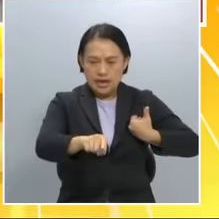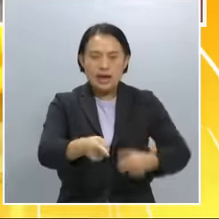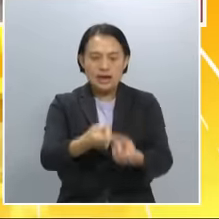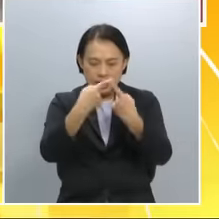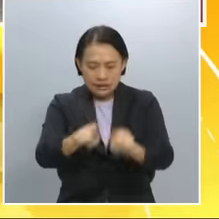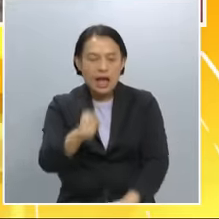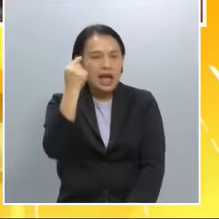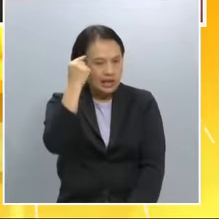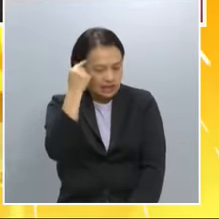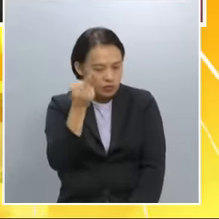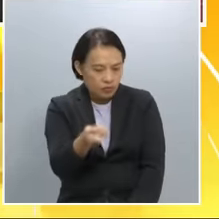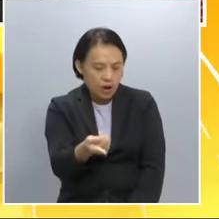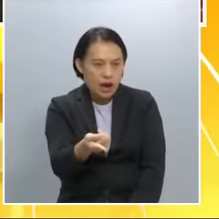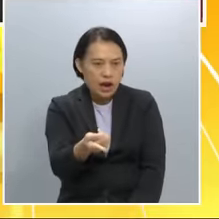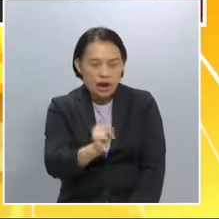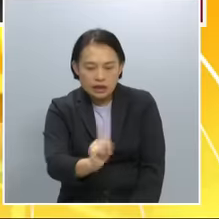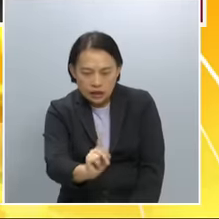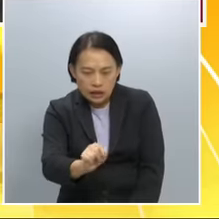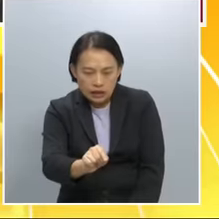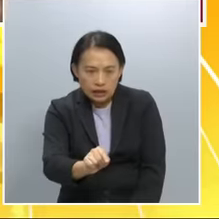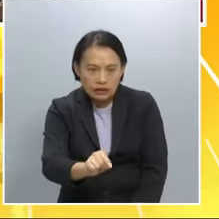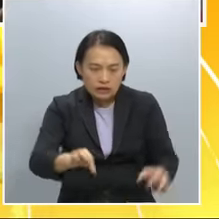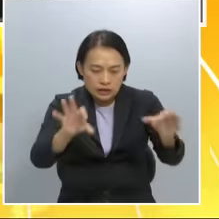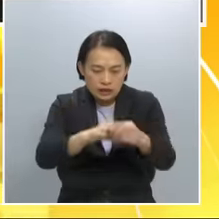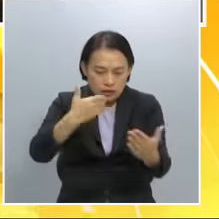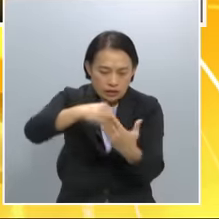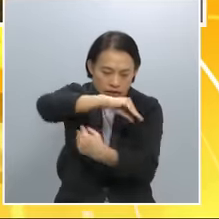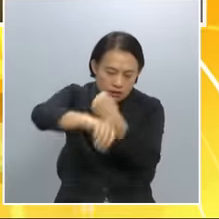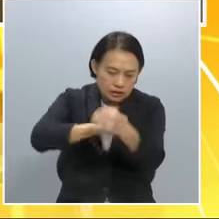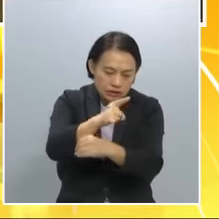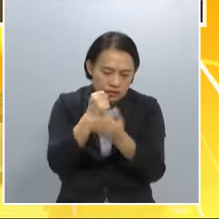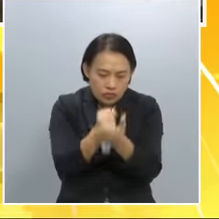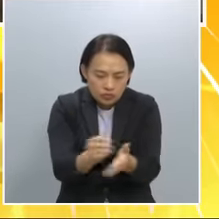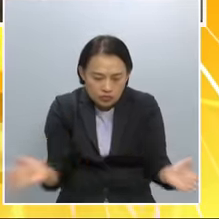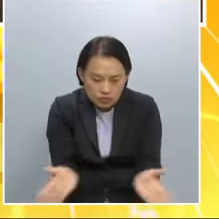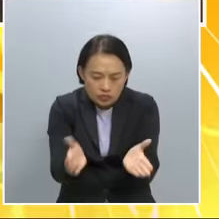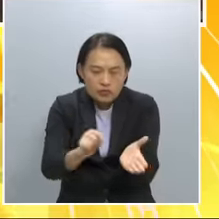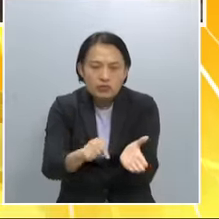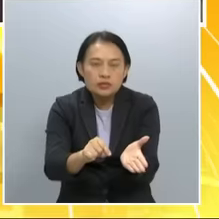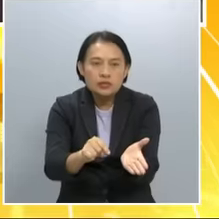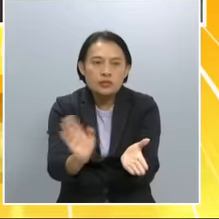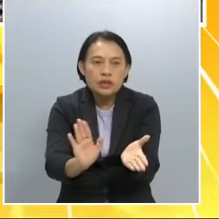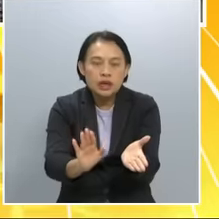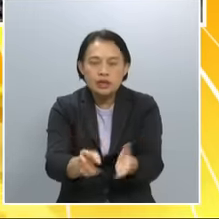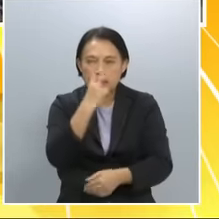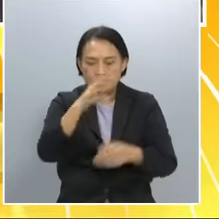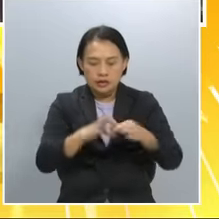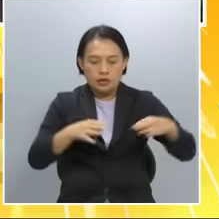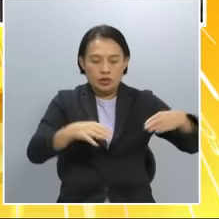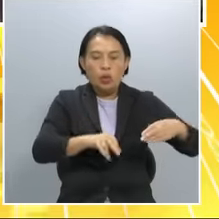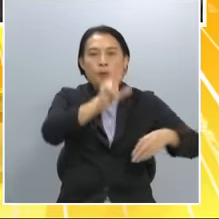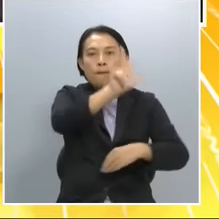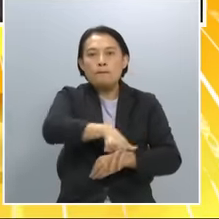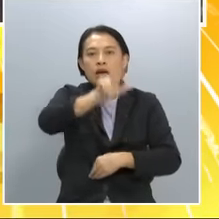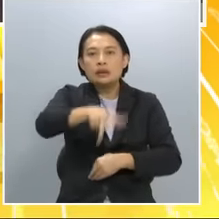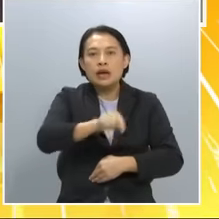ลมันจะไม่เกิดเป็นถึงขนาดกระตุ้นเศรษฐกิจมากมายเป็นพายุหรอกขณะที่ฝ้าของเพื่อไทยเมื่อวาน